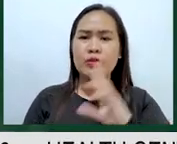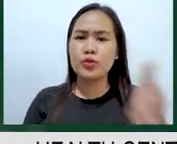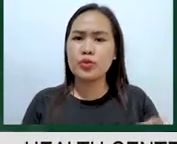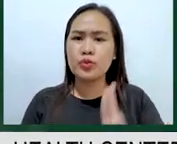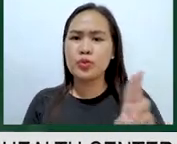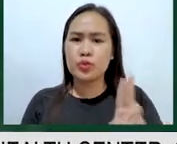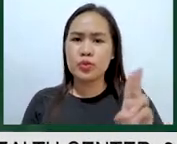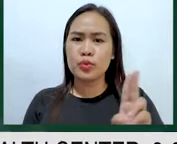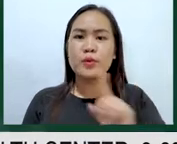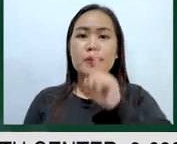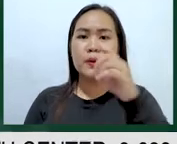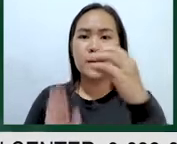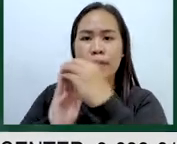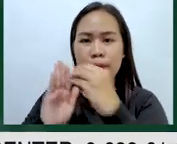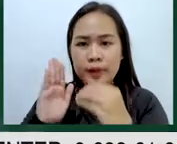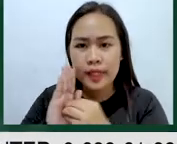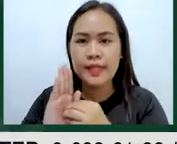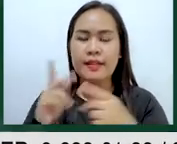yan sa Pasig.